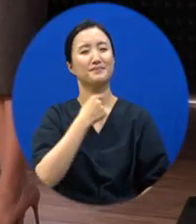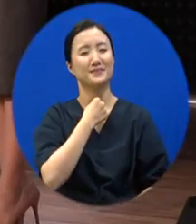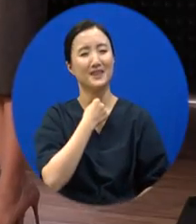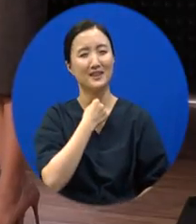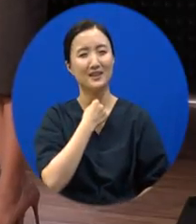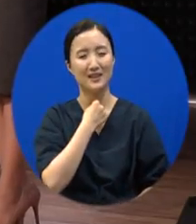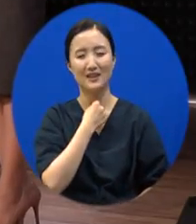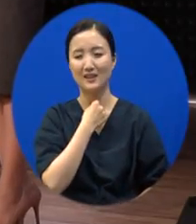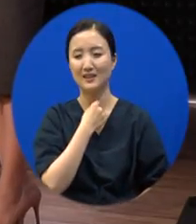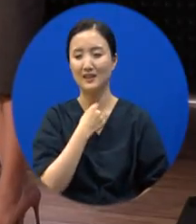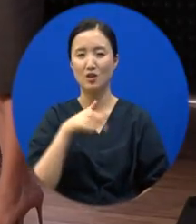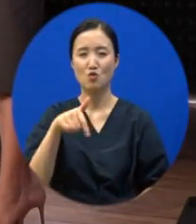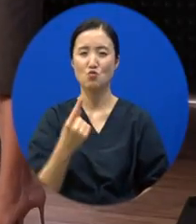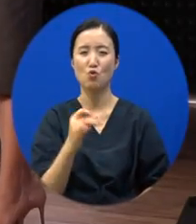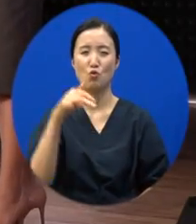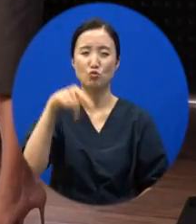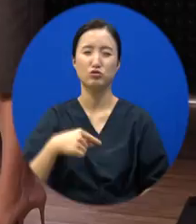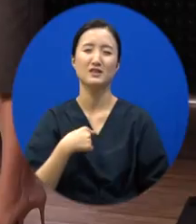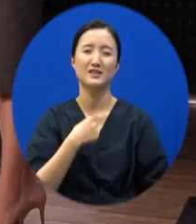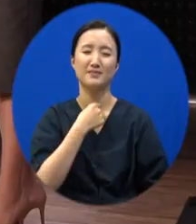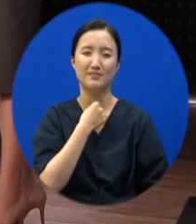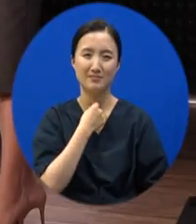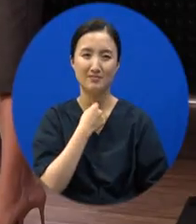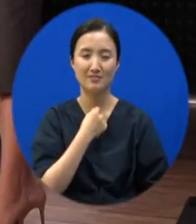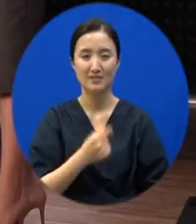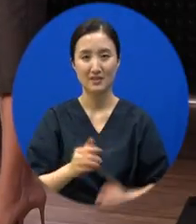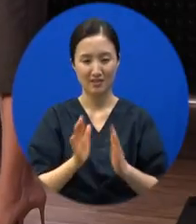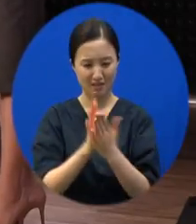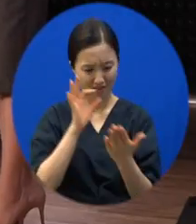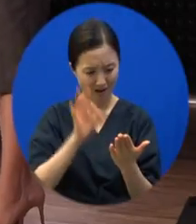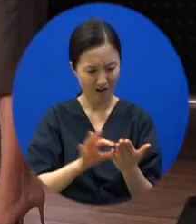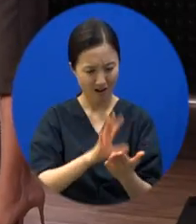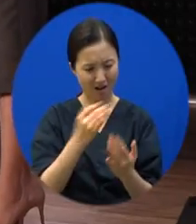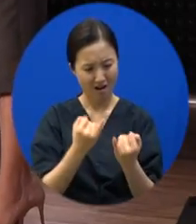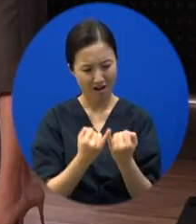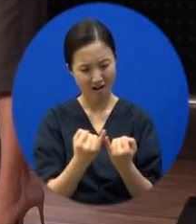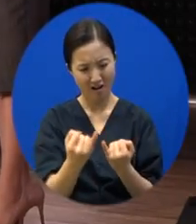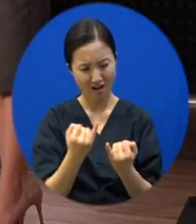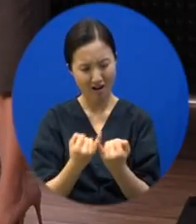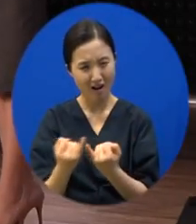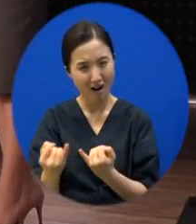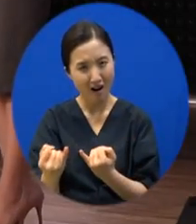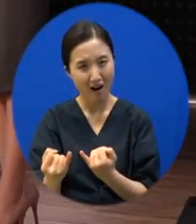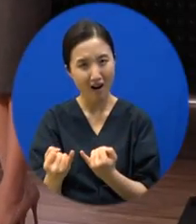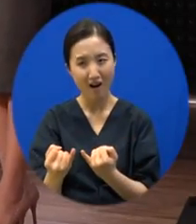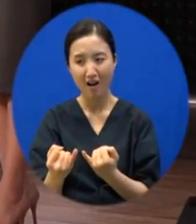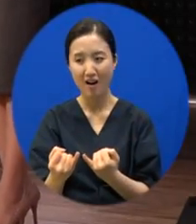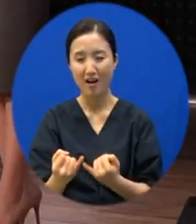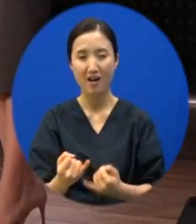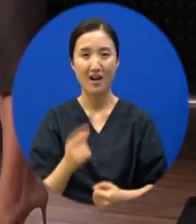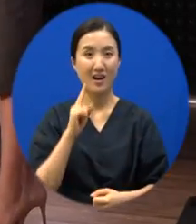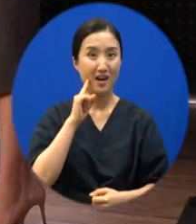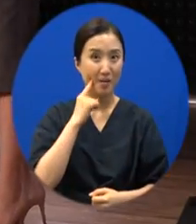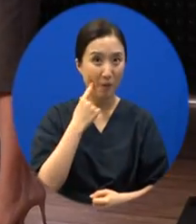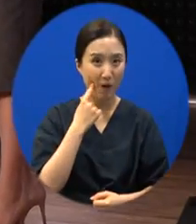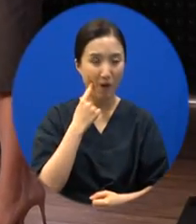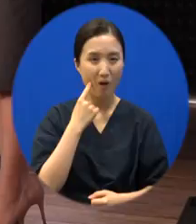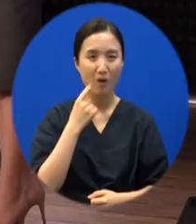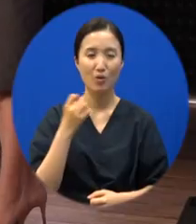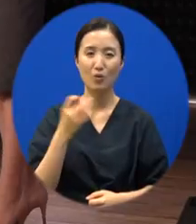많이 봤거든요. 근데 동화책을 보면 다 공주들이 예뻐. 그리고 예뻐서 왕자를